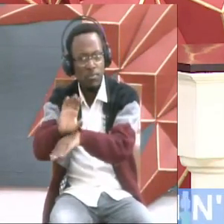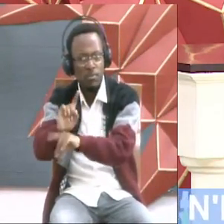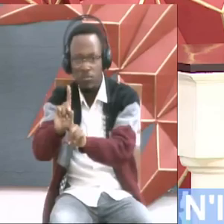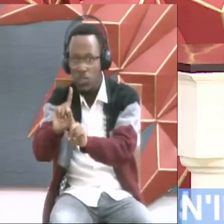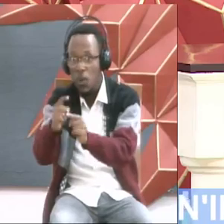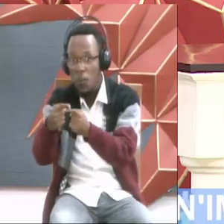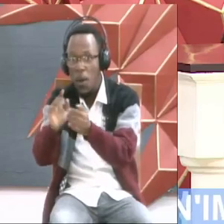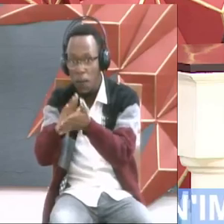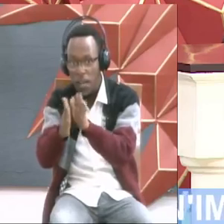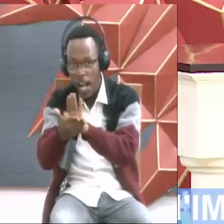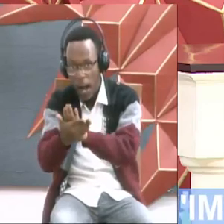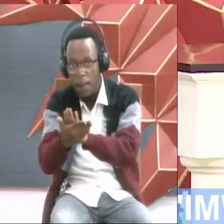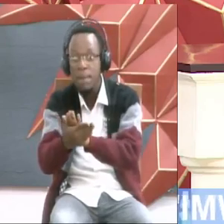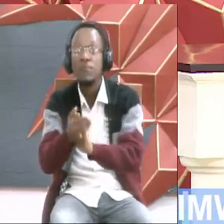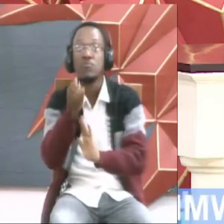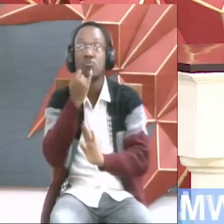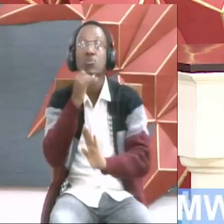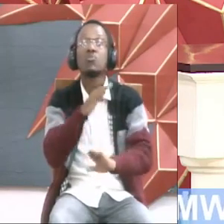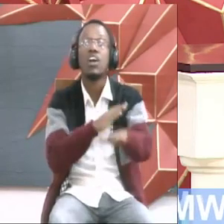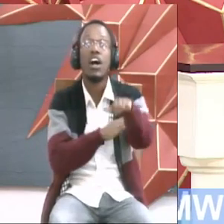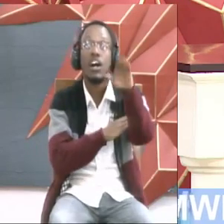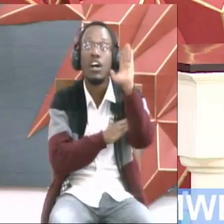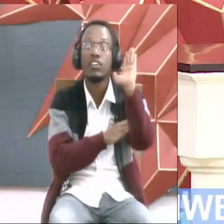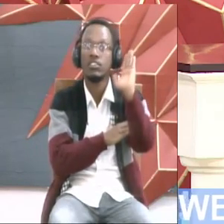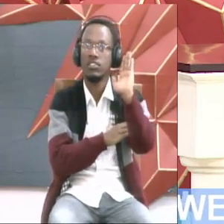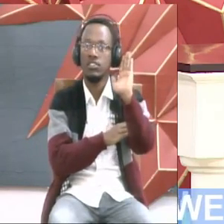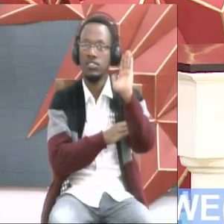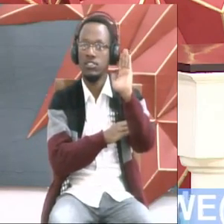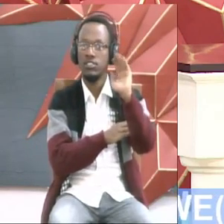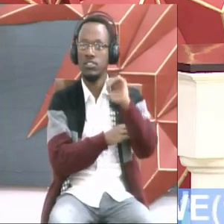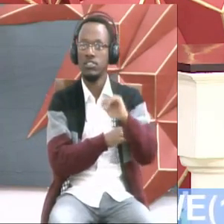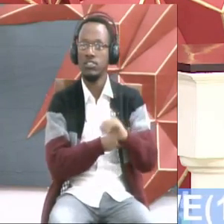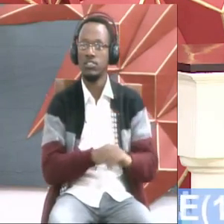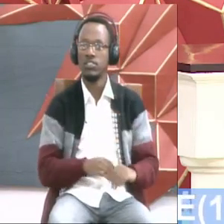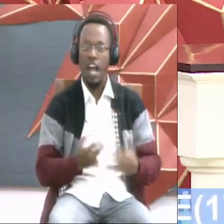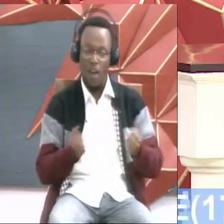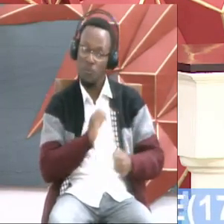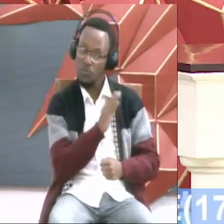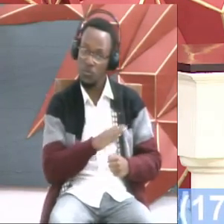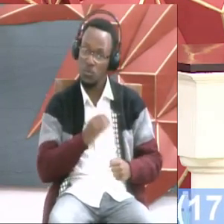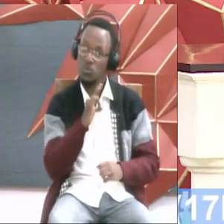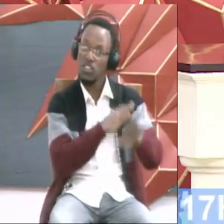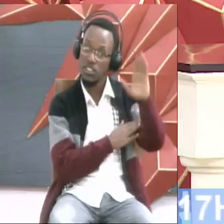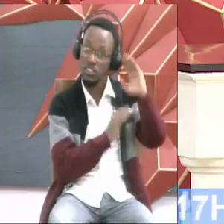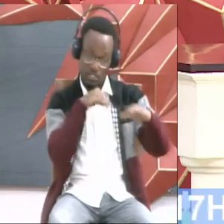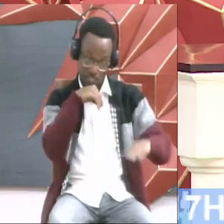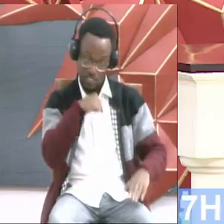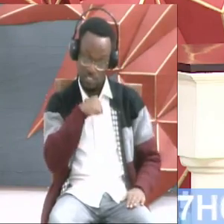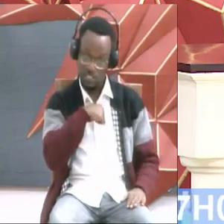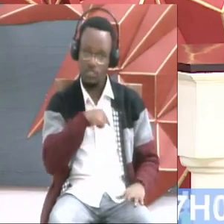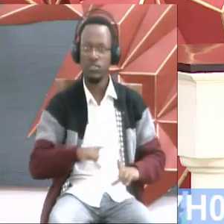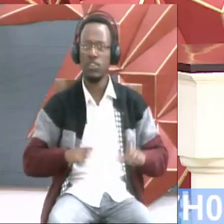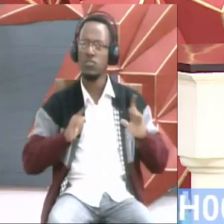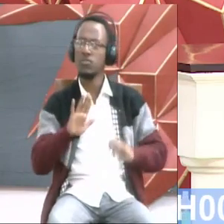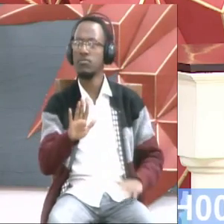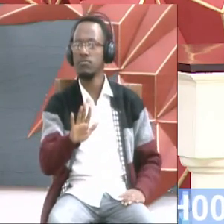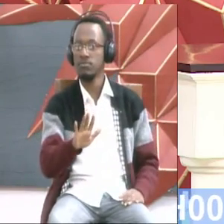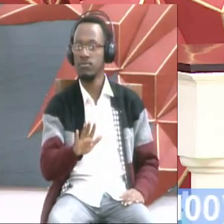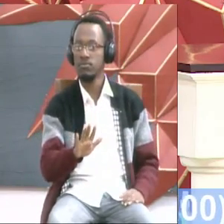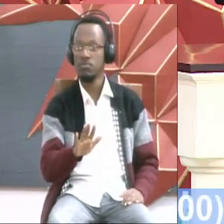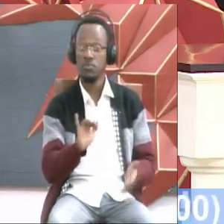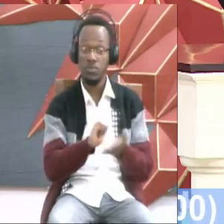isumba byose bafise kamere y'Imana mu bugingo bwabo Imana ibaheza cyo cyo